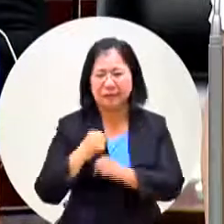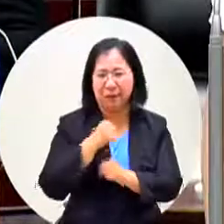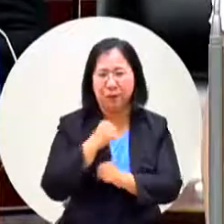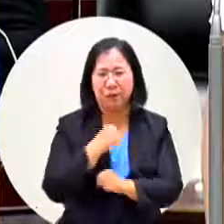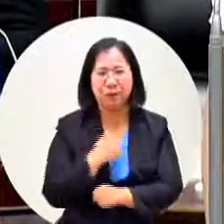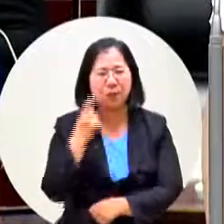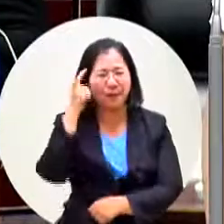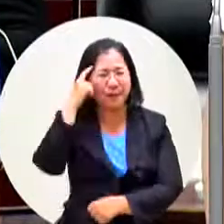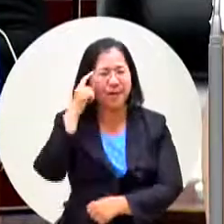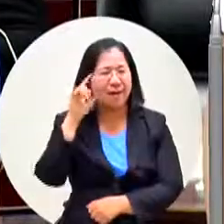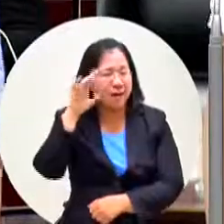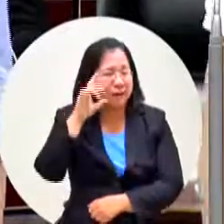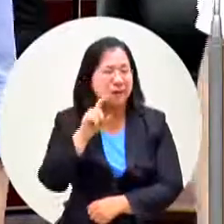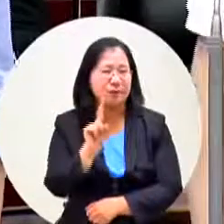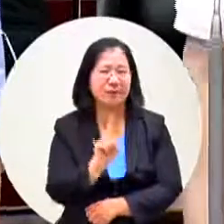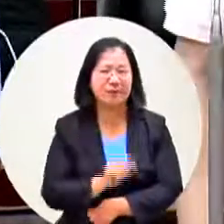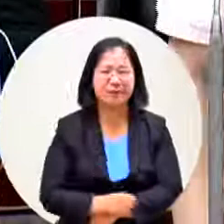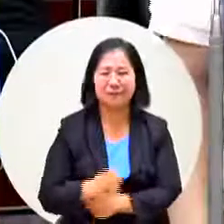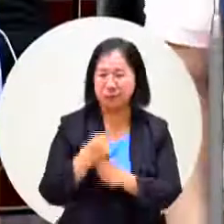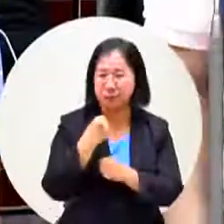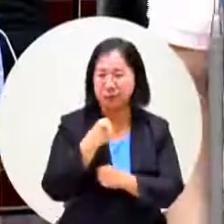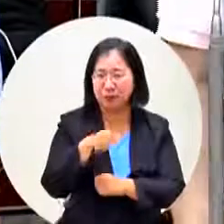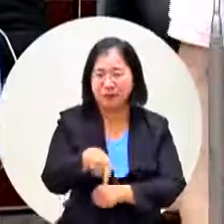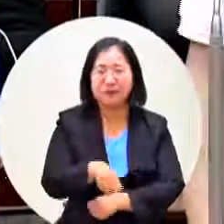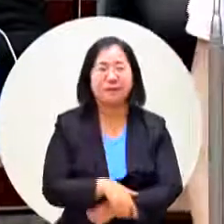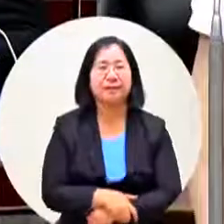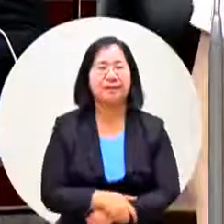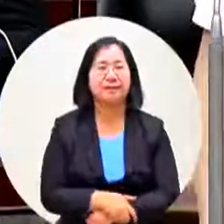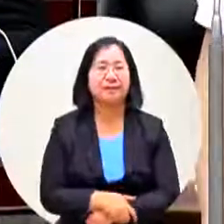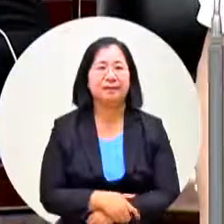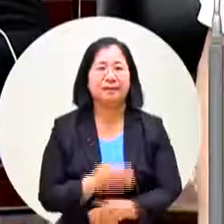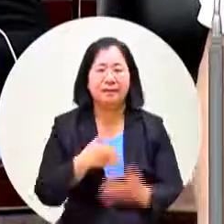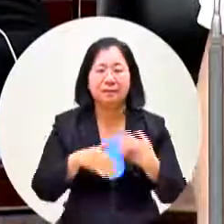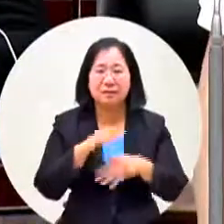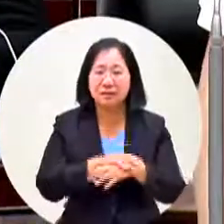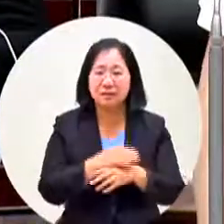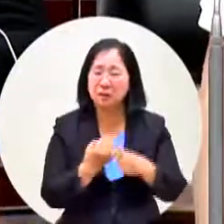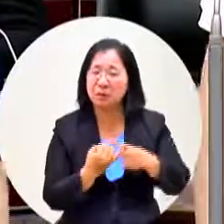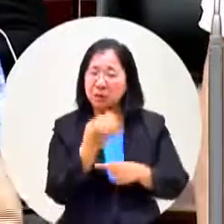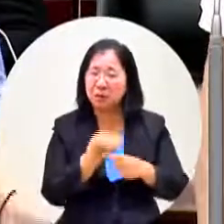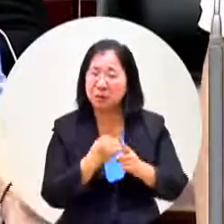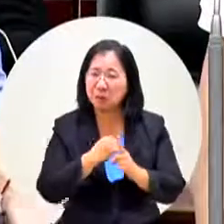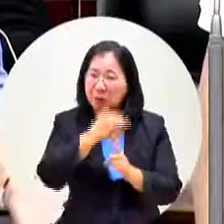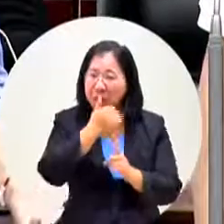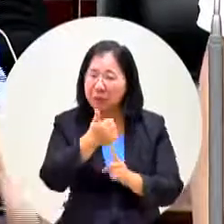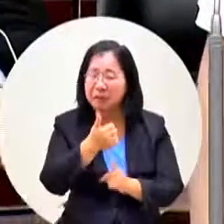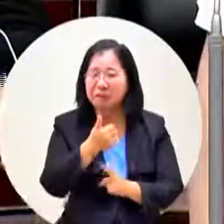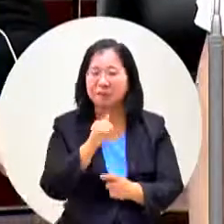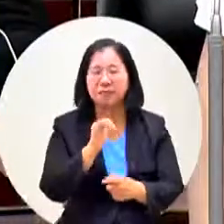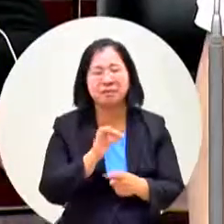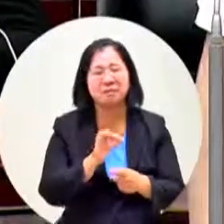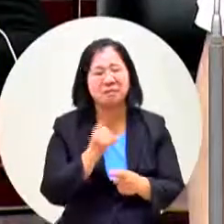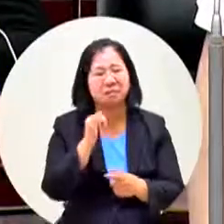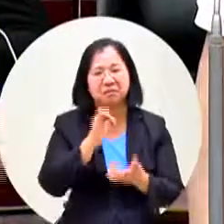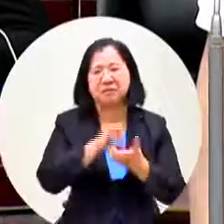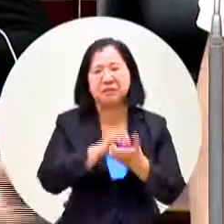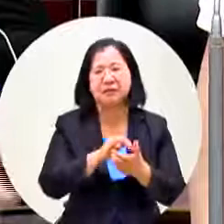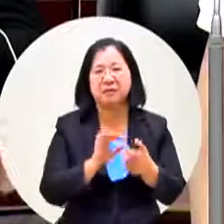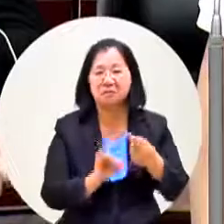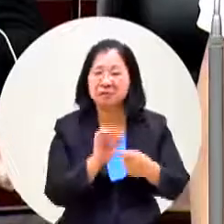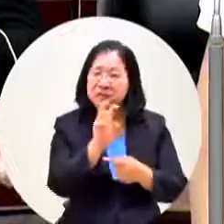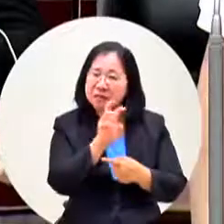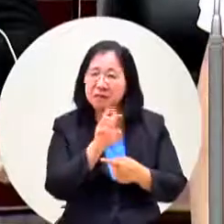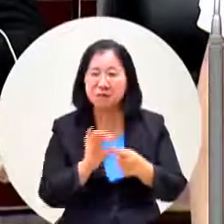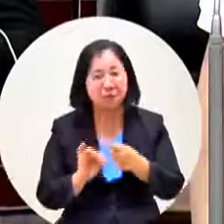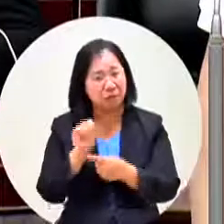四处告贷去借贷，你好好去闯，用你的点子，用你的创意，用你的拼劲。我们也知道成功率不见